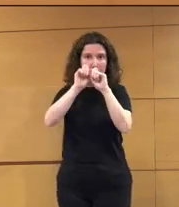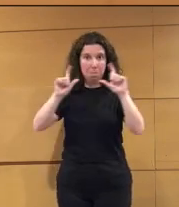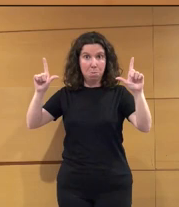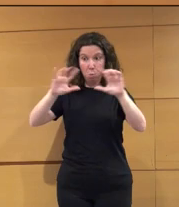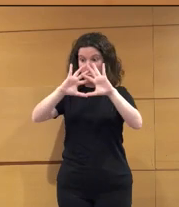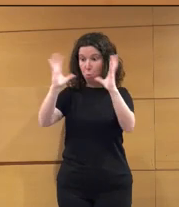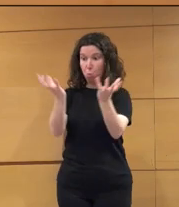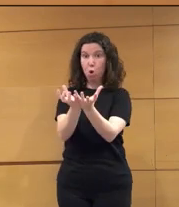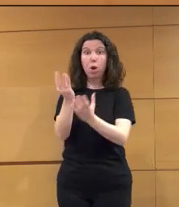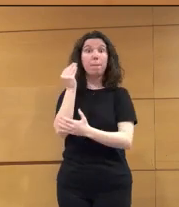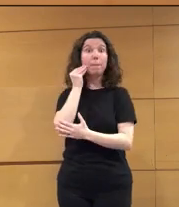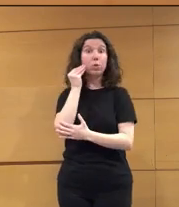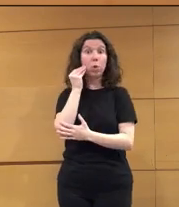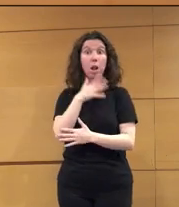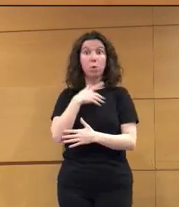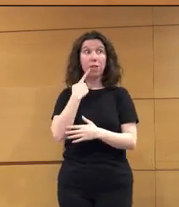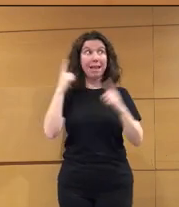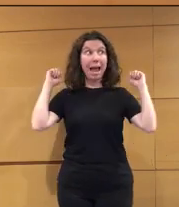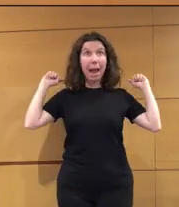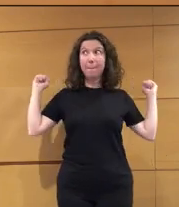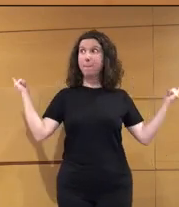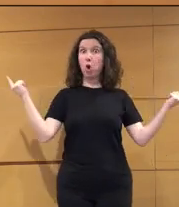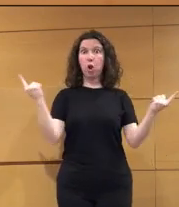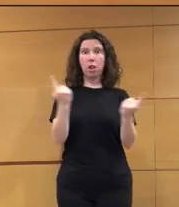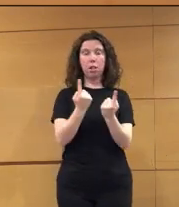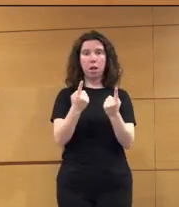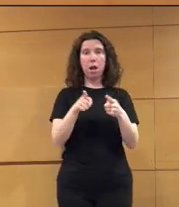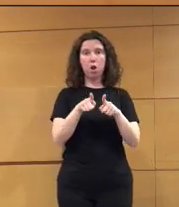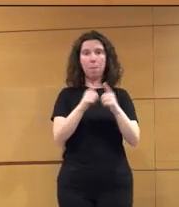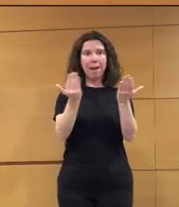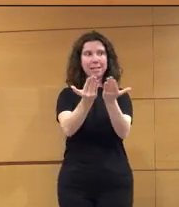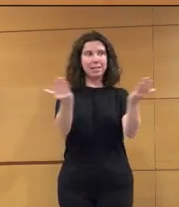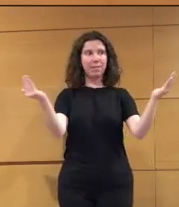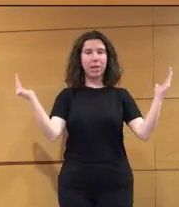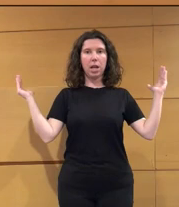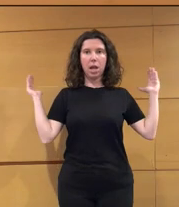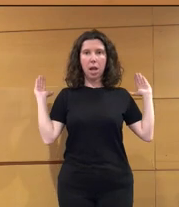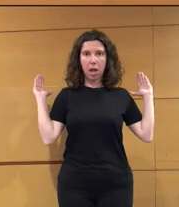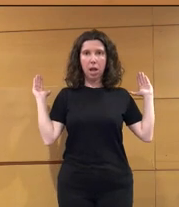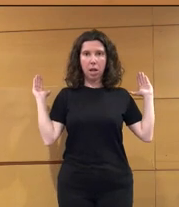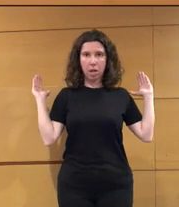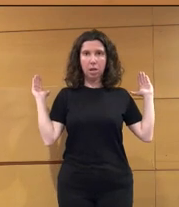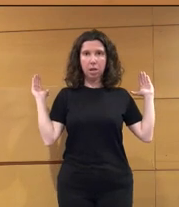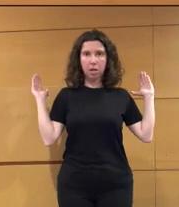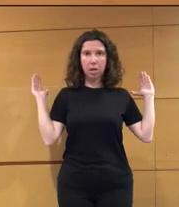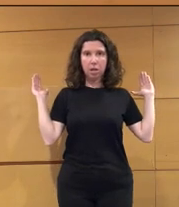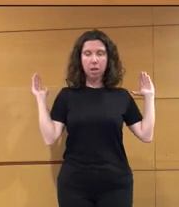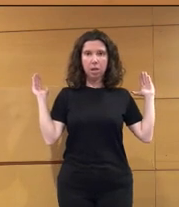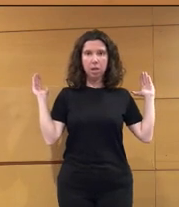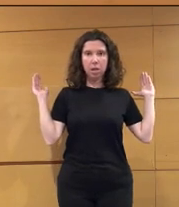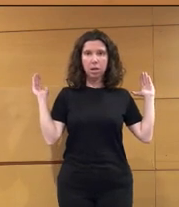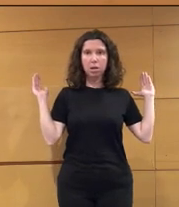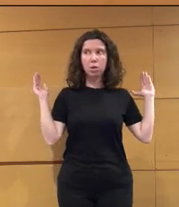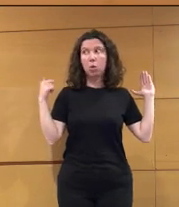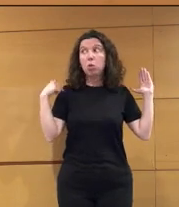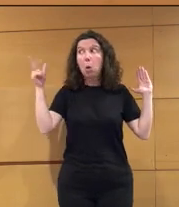virtual, per tant, que us envolta a tots vosaltres, com un planetari, com una esfera, no? Que no hi sentiu i el personatge està allà